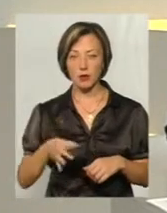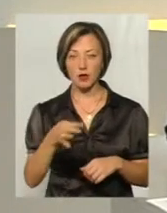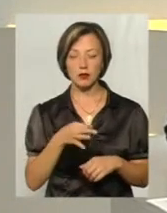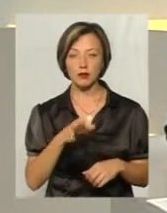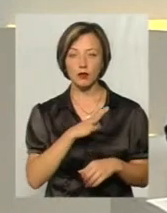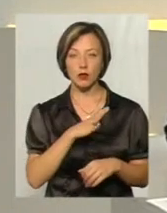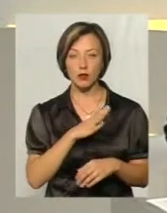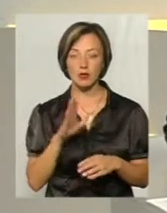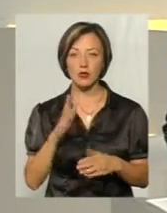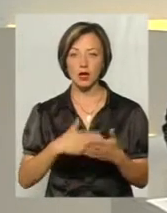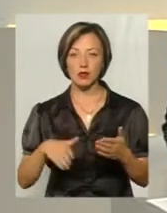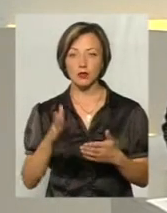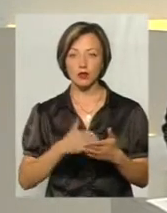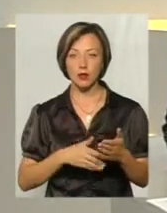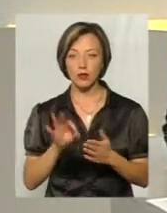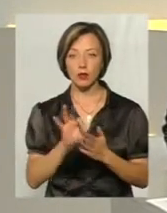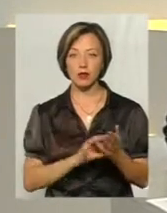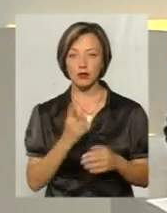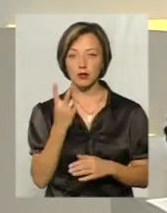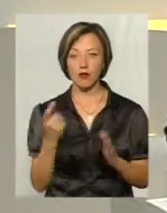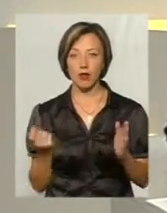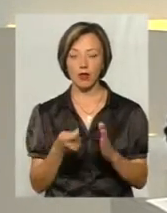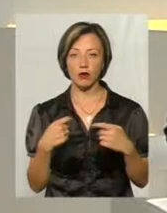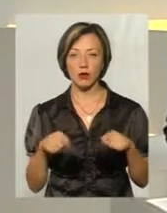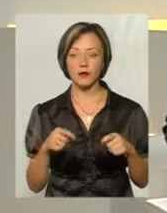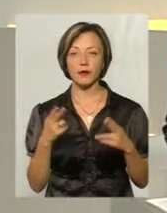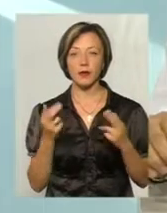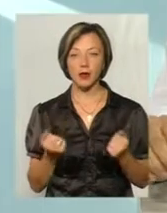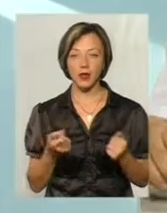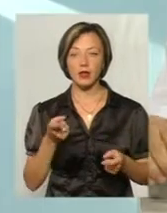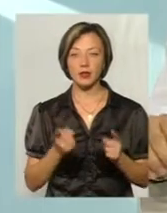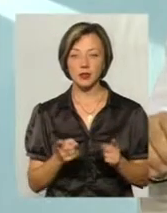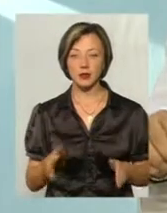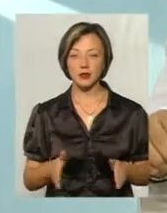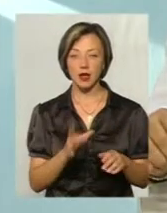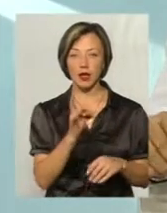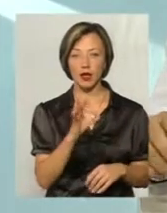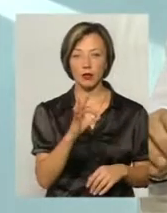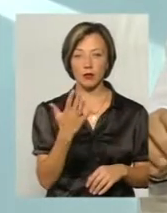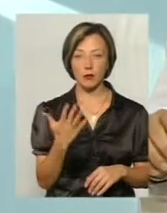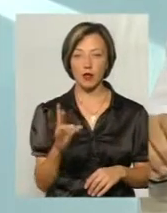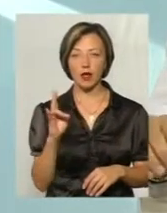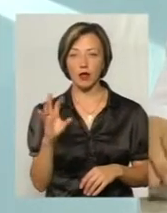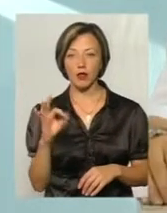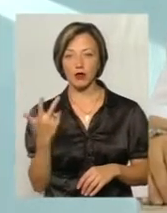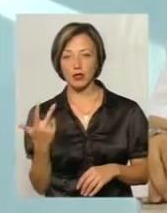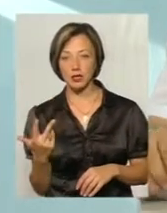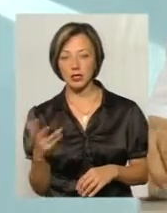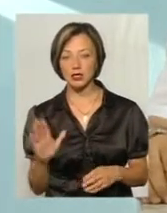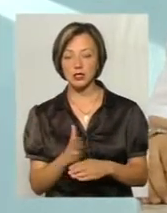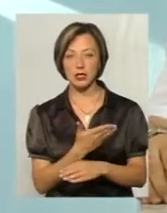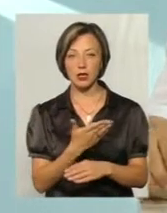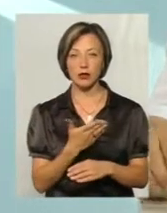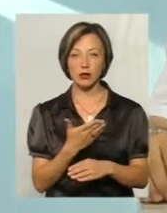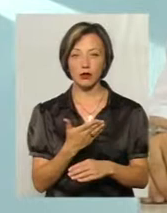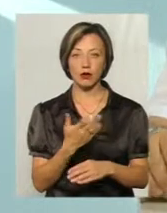було знято, скасовано одразу два лота. Да, було дійсно по дорозі Р-05 і Н-03 знято